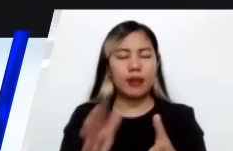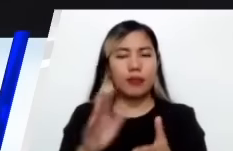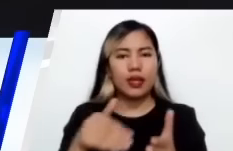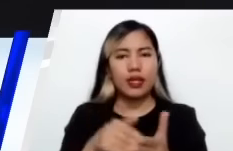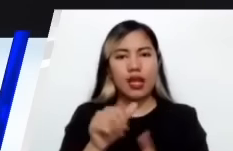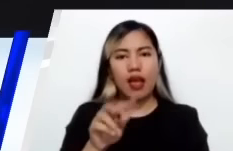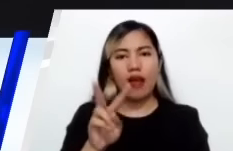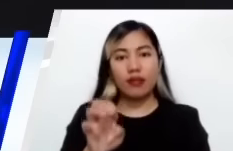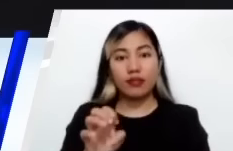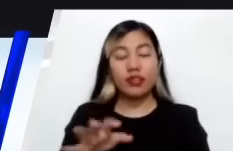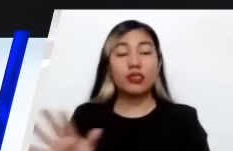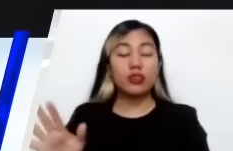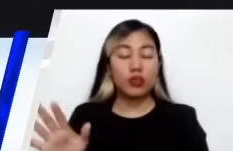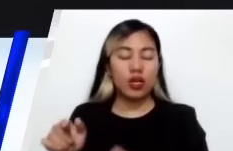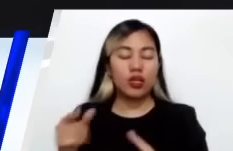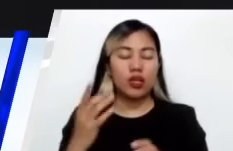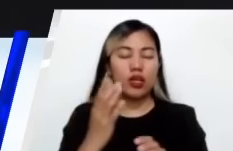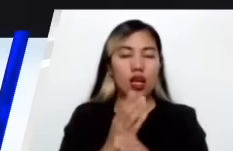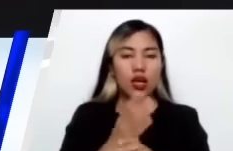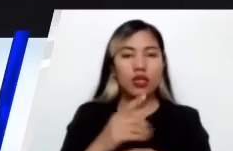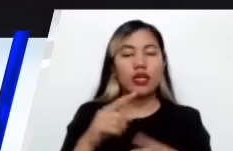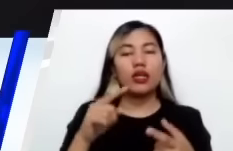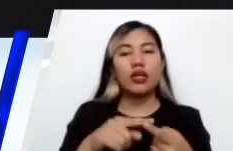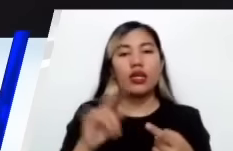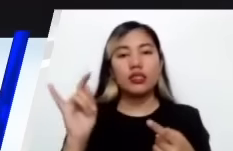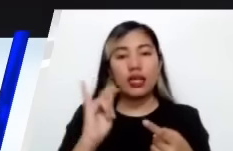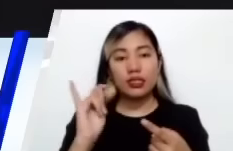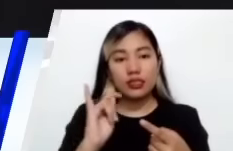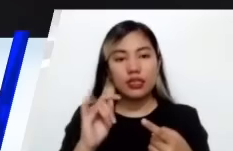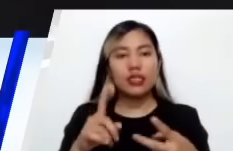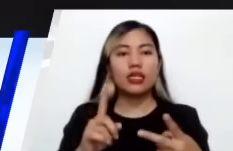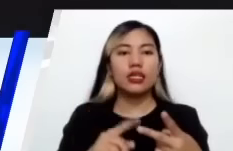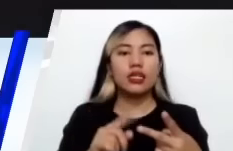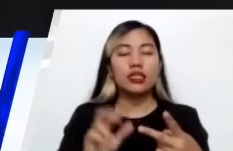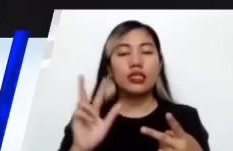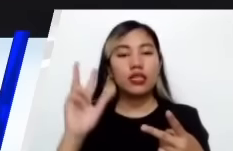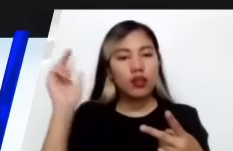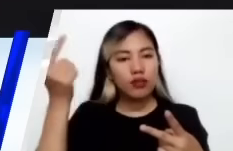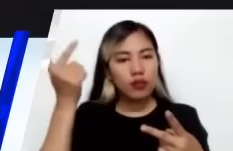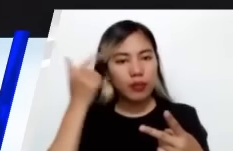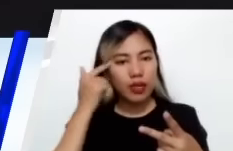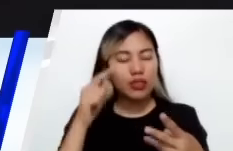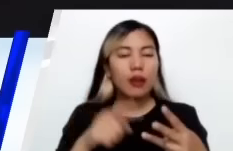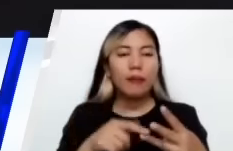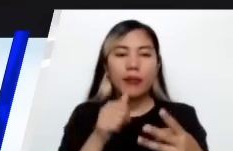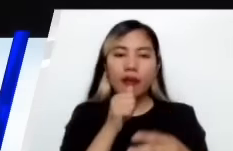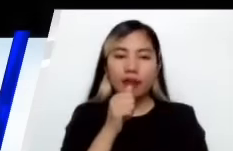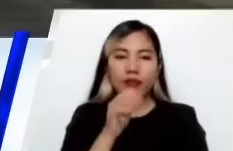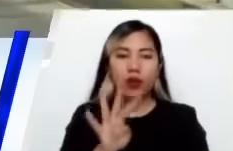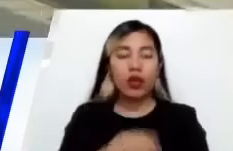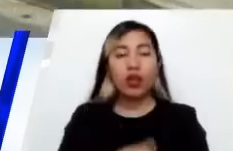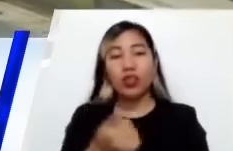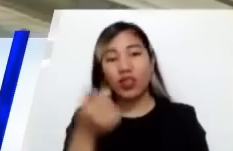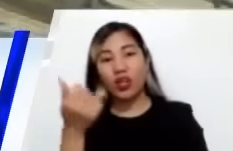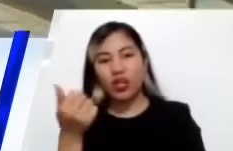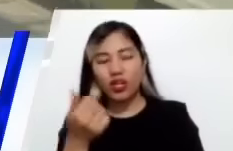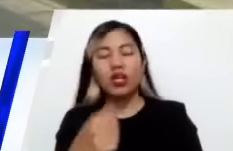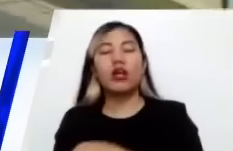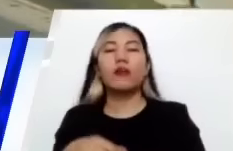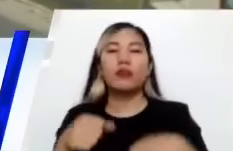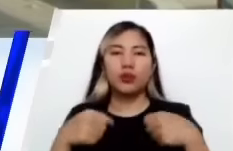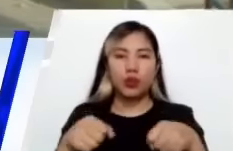nila, isang taxi, 3 government vehicle, 4 na private vehicle at ang iba, mga motor. Ayon